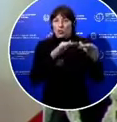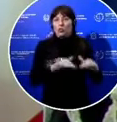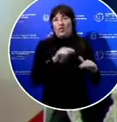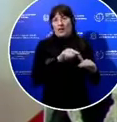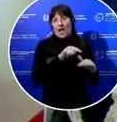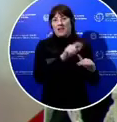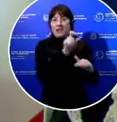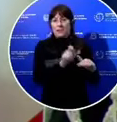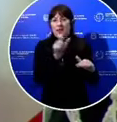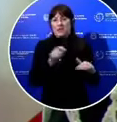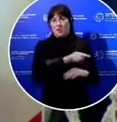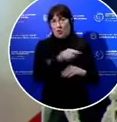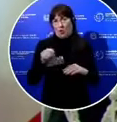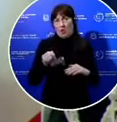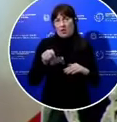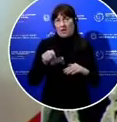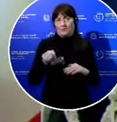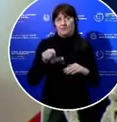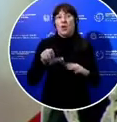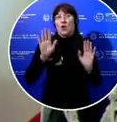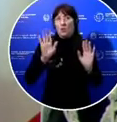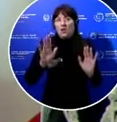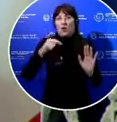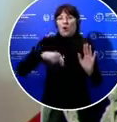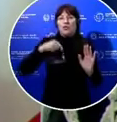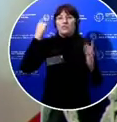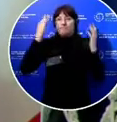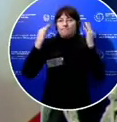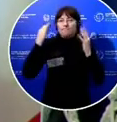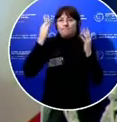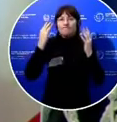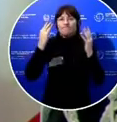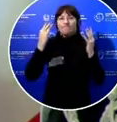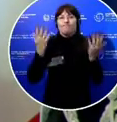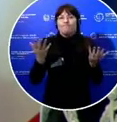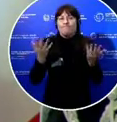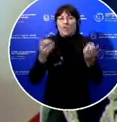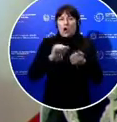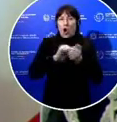persone. Chiediamoci oggi a chi giova?